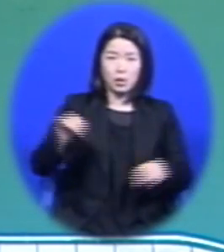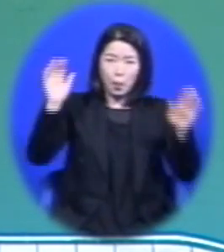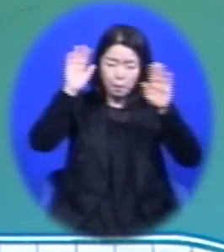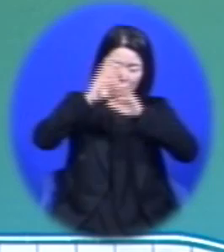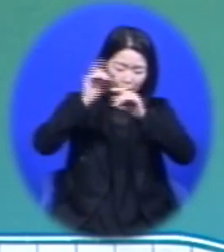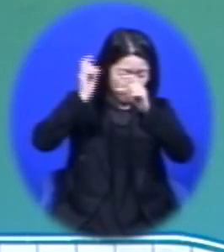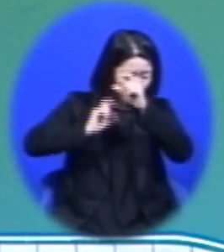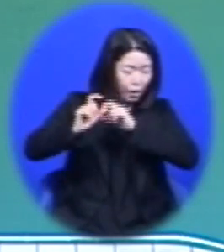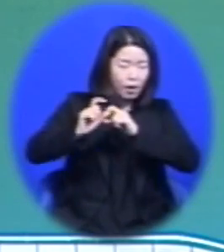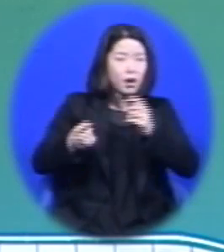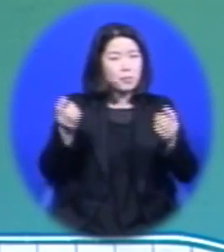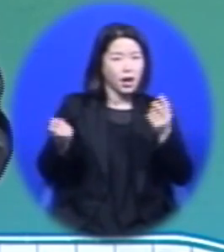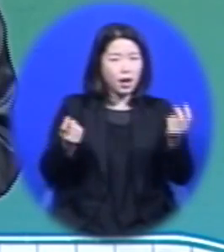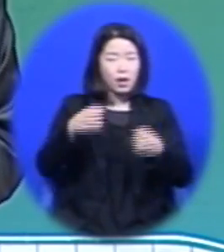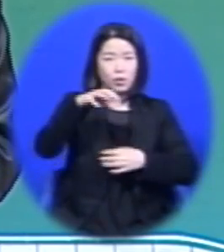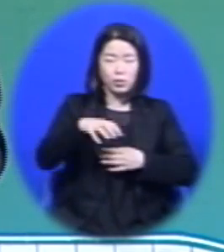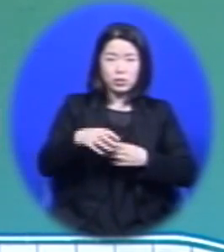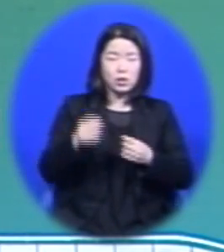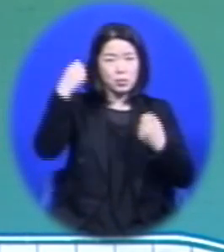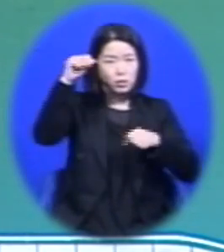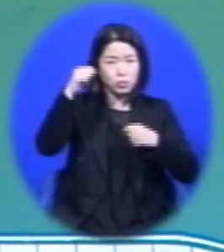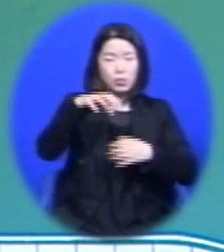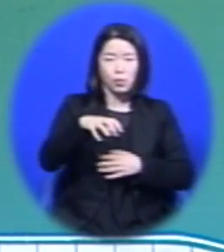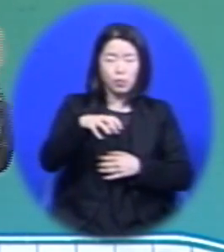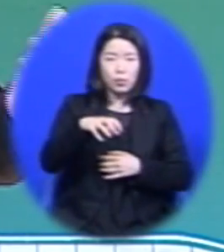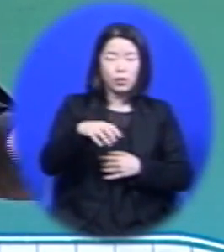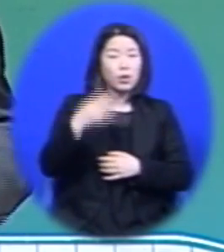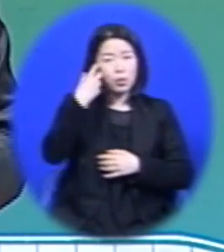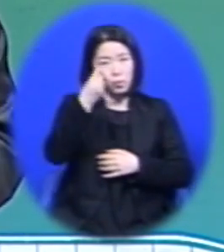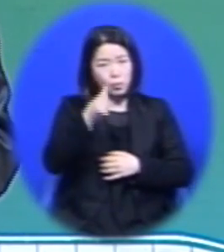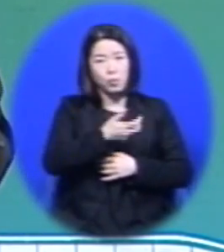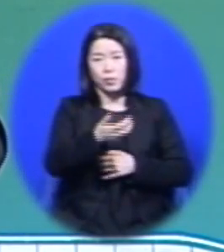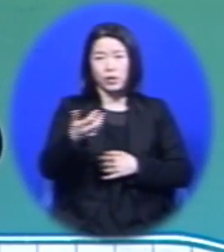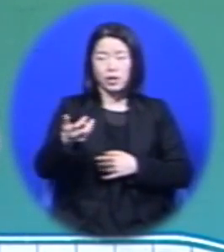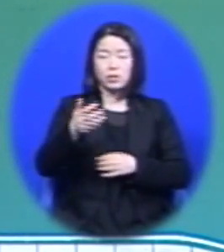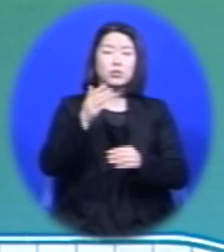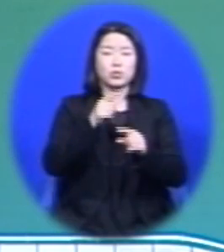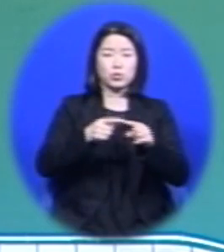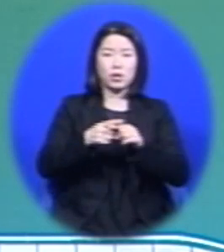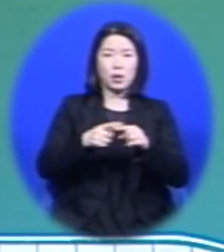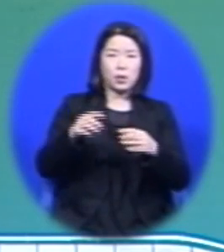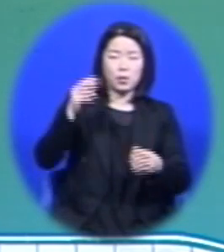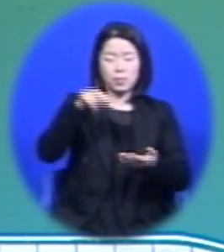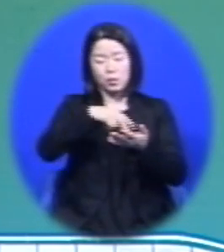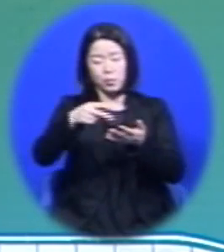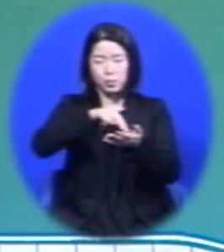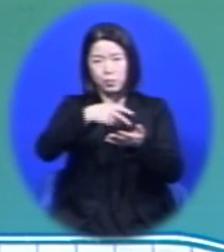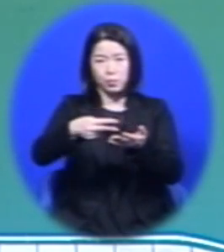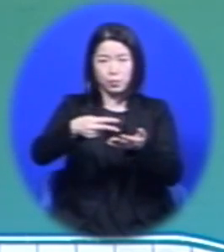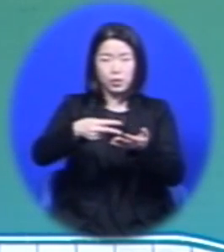밤늦게까지 나이트클럽에서 술을 마시고 춤을 추고 그리고 호텔을 전전하다가 비틀거리는